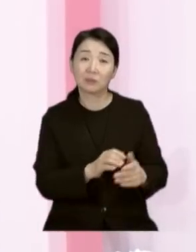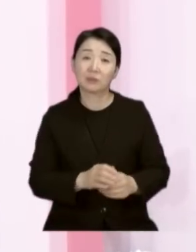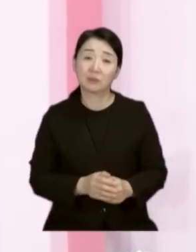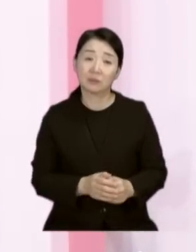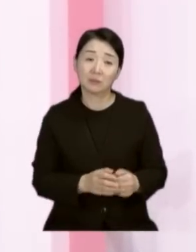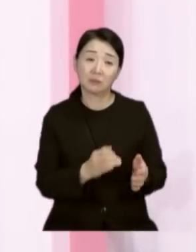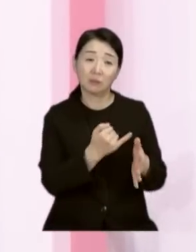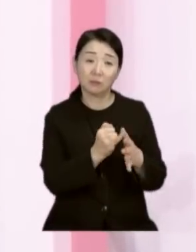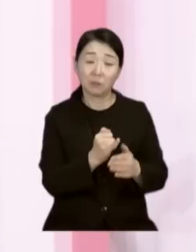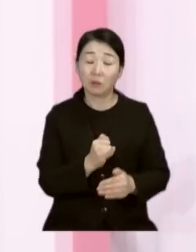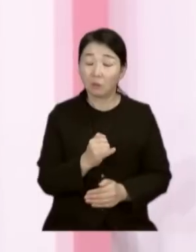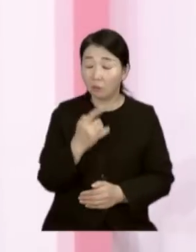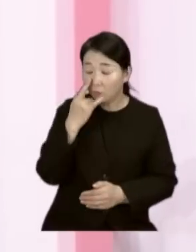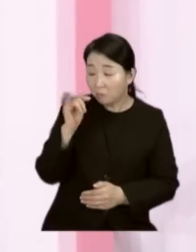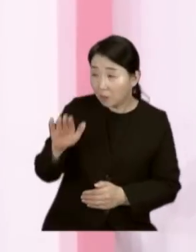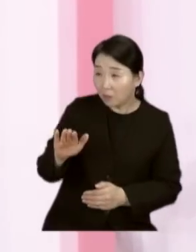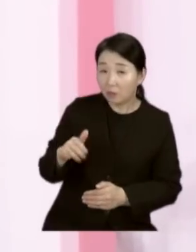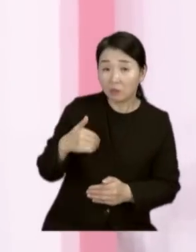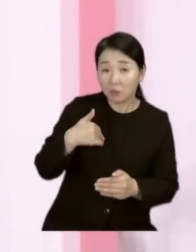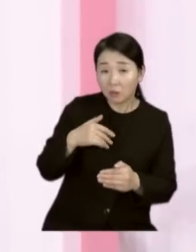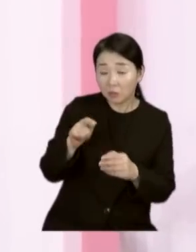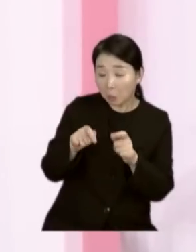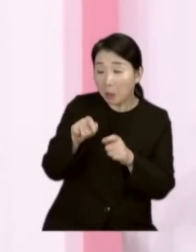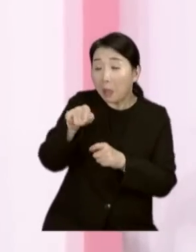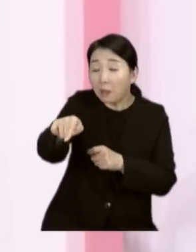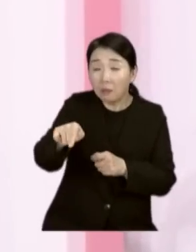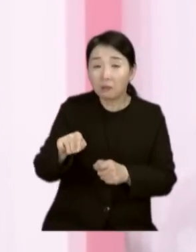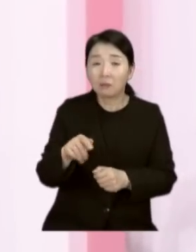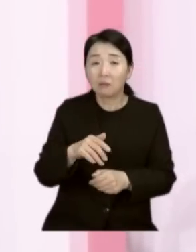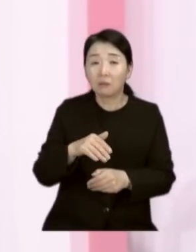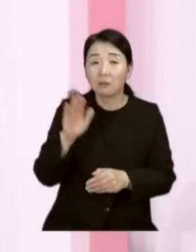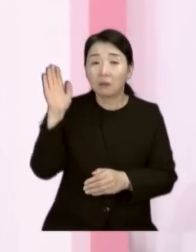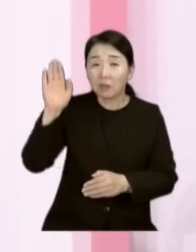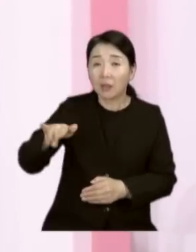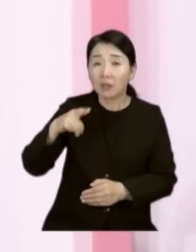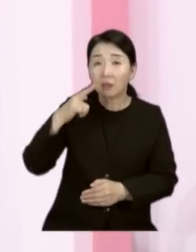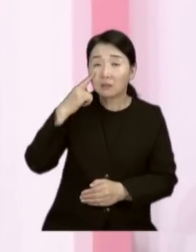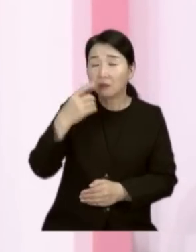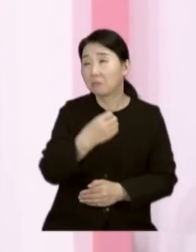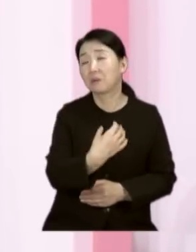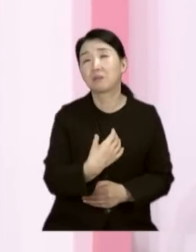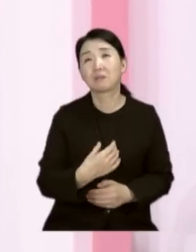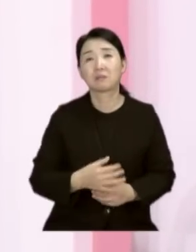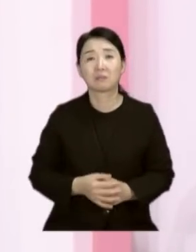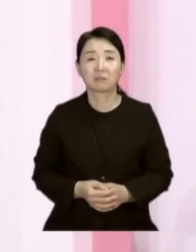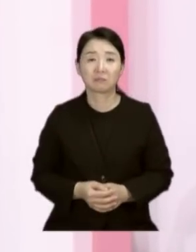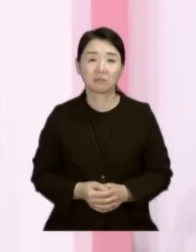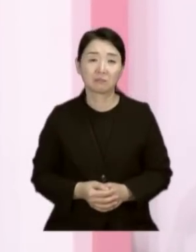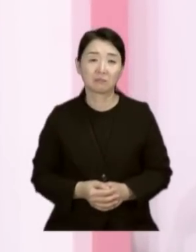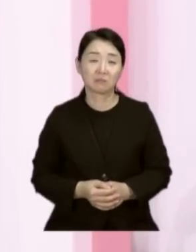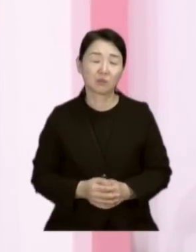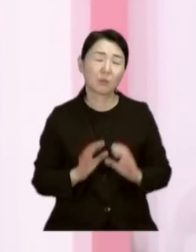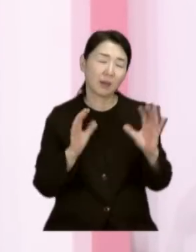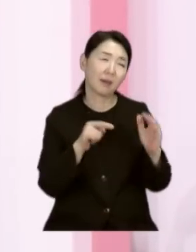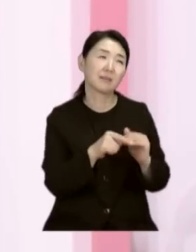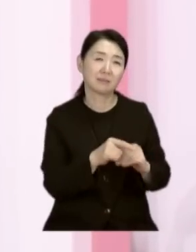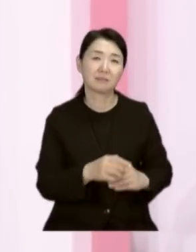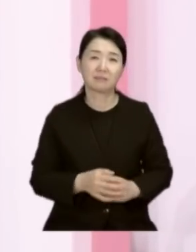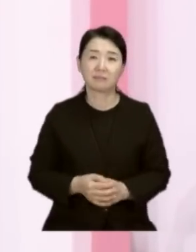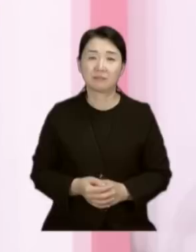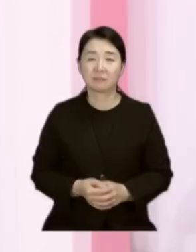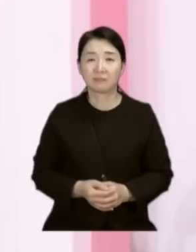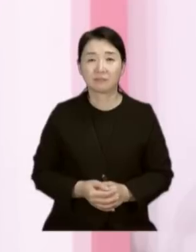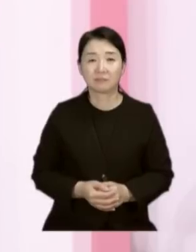근데 우경이가 엄마 여기서 이만큼인데 가자 그런 거에서 왜냐 어리니까